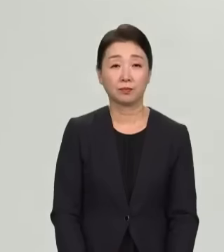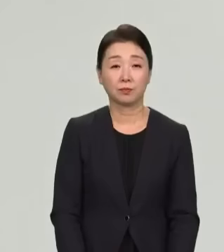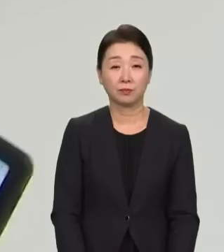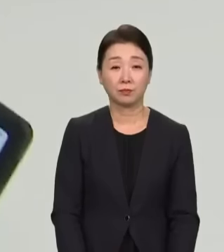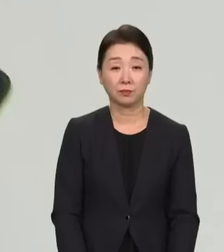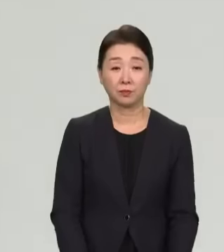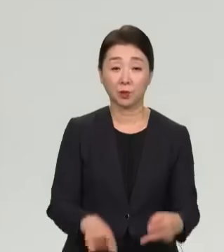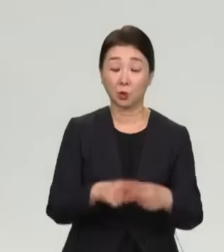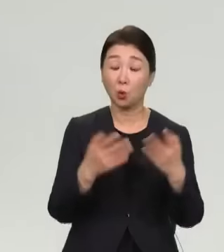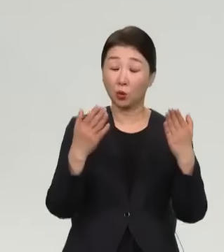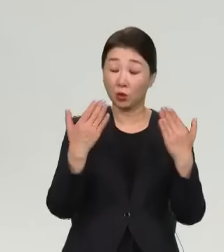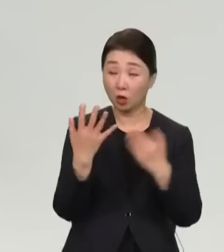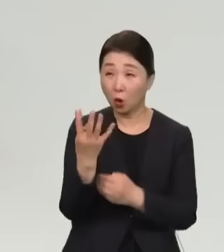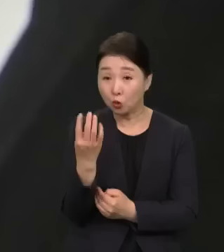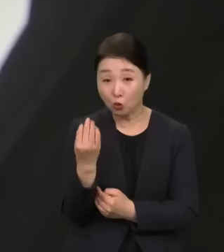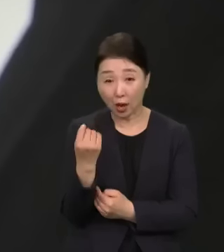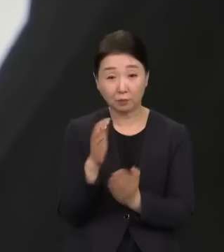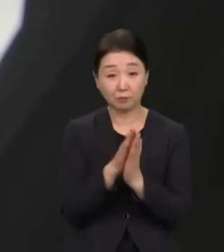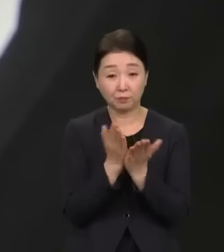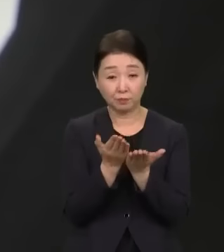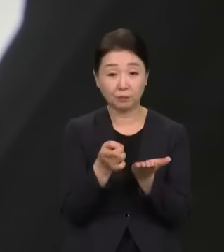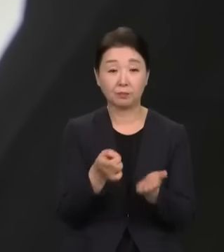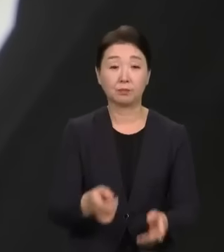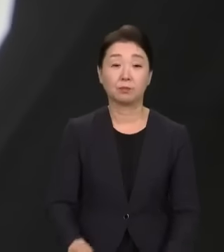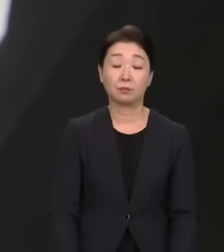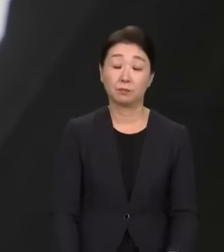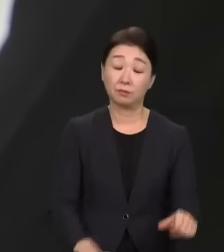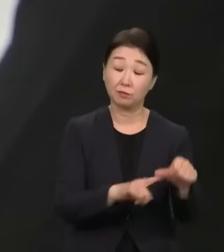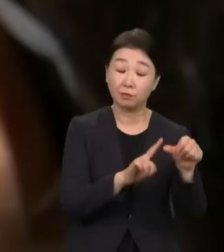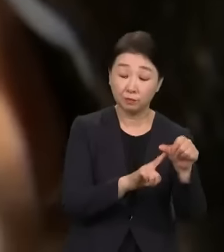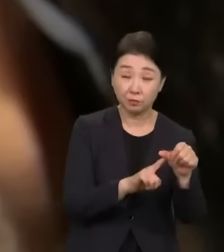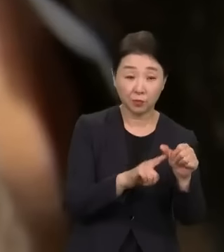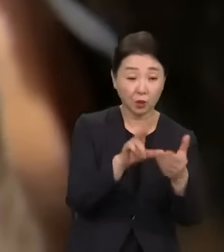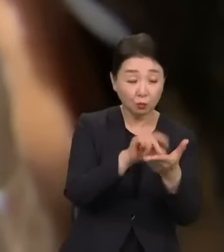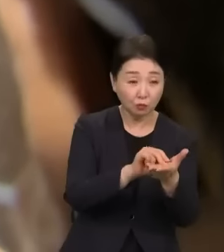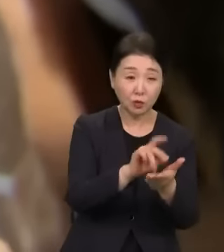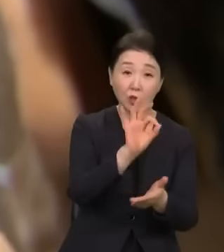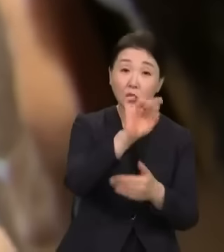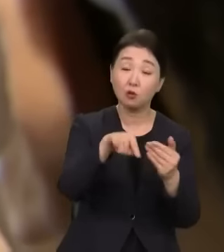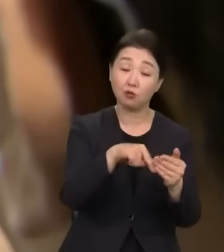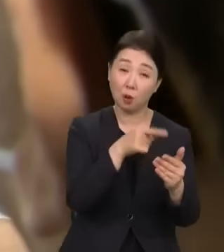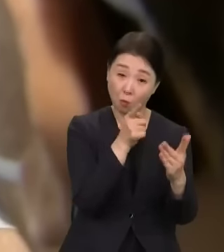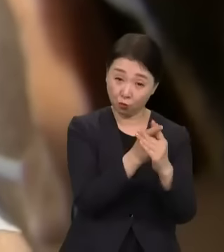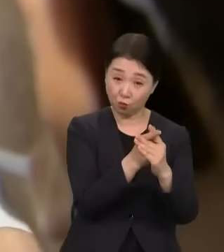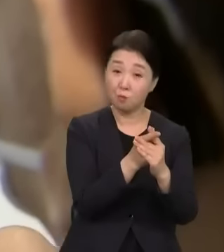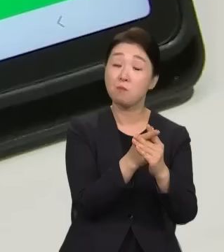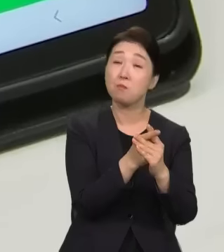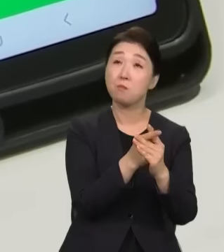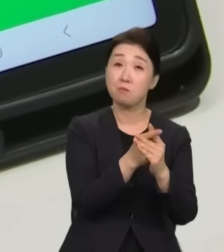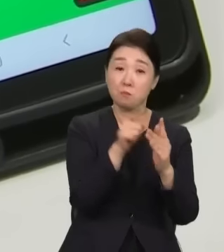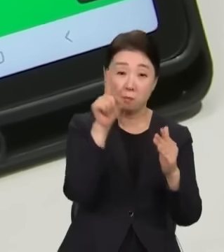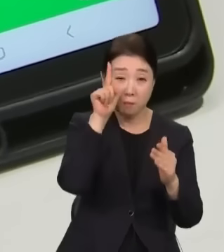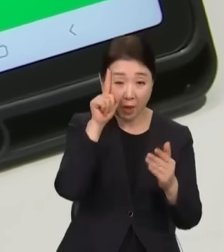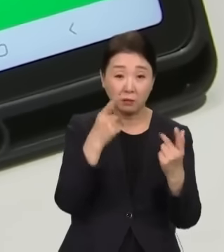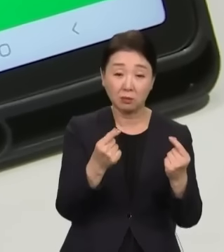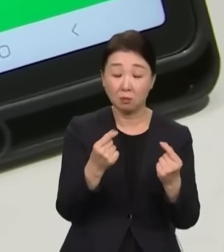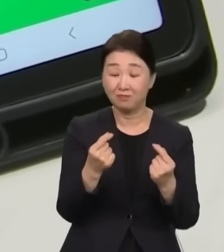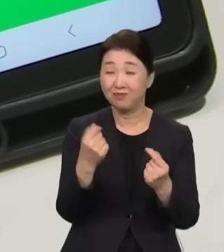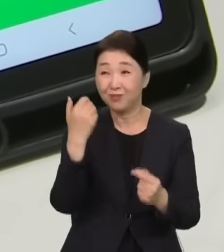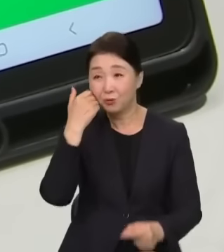초등 수학 교과서를 살펴봤습니다. A학생은 10개 문항 중 10개를 다 맞았고 B학생은 9개를